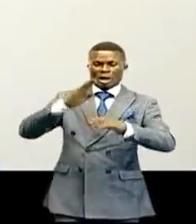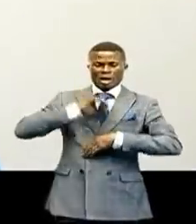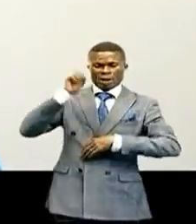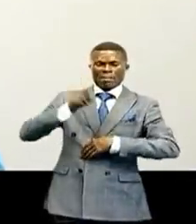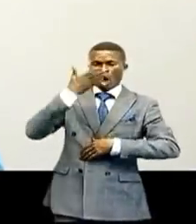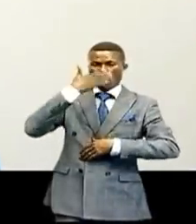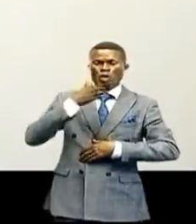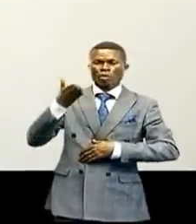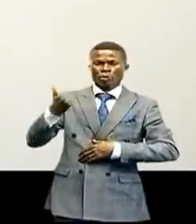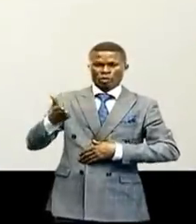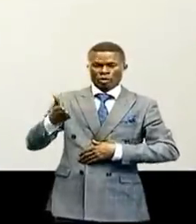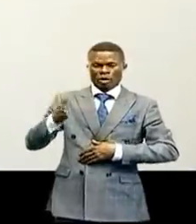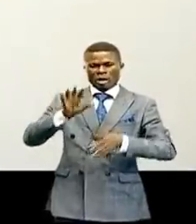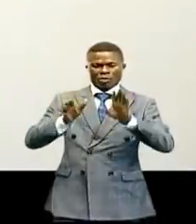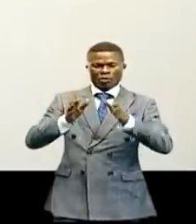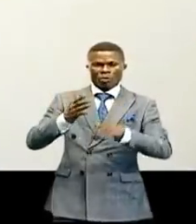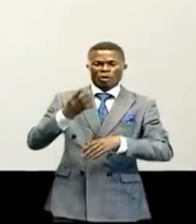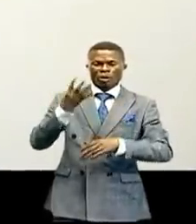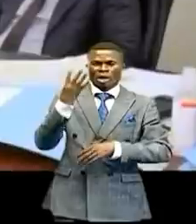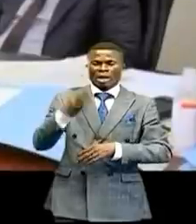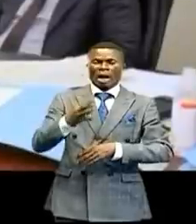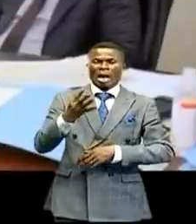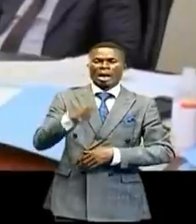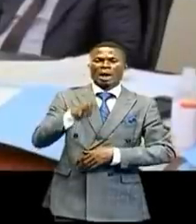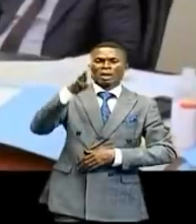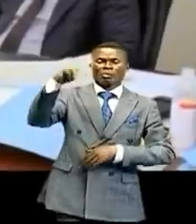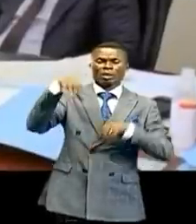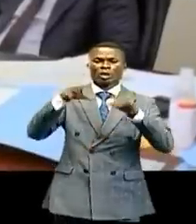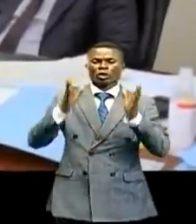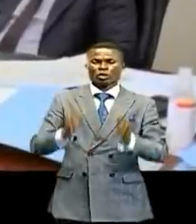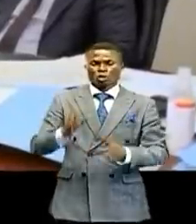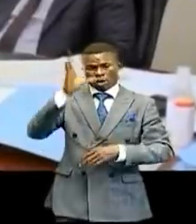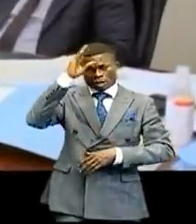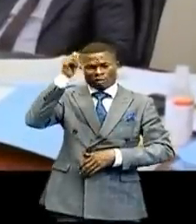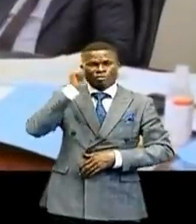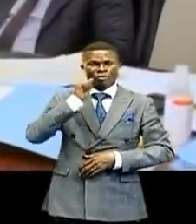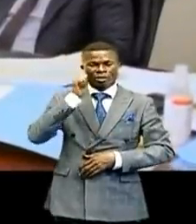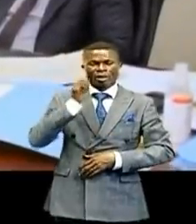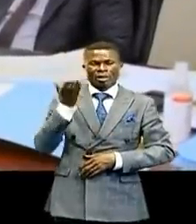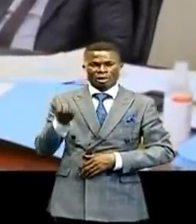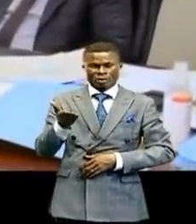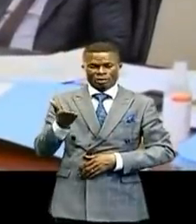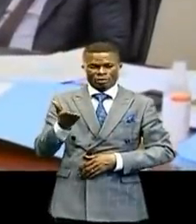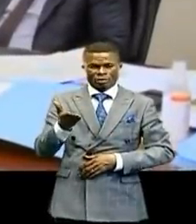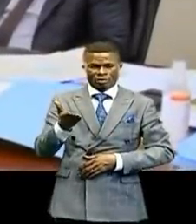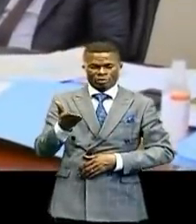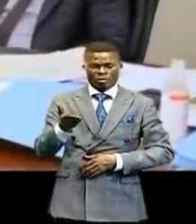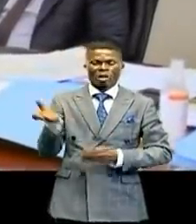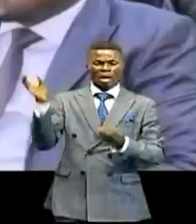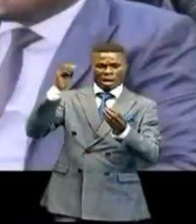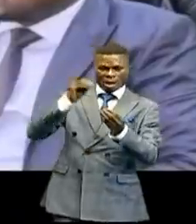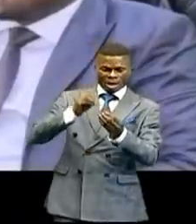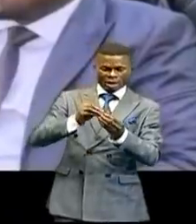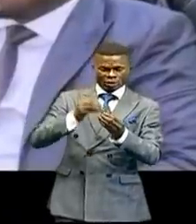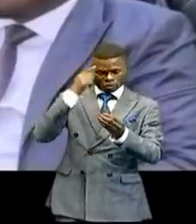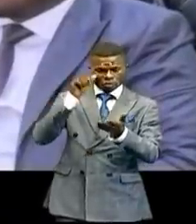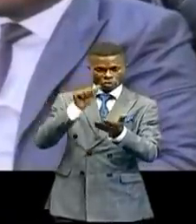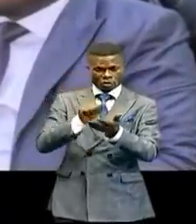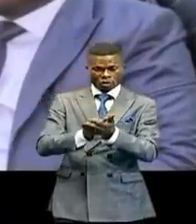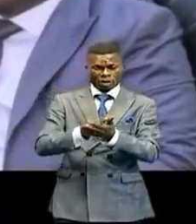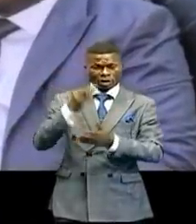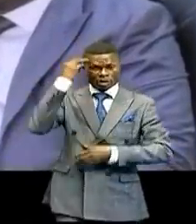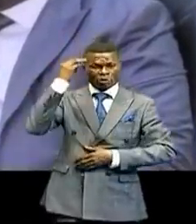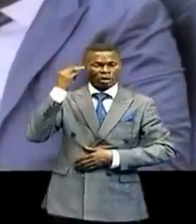de santé d'environ 4 millions de Congolaises et Congolais. Il a été complété pour ce faire par